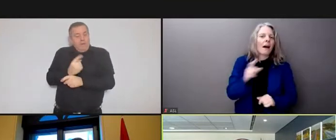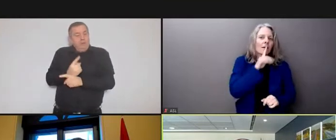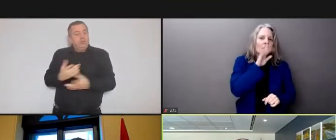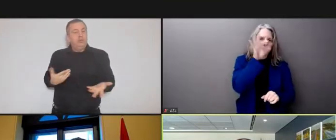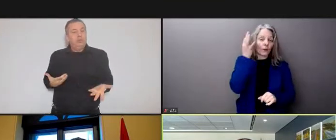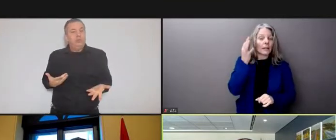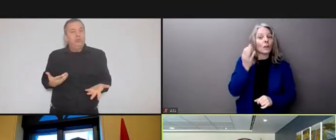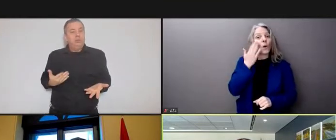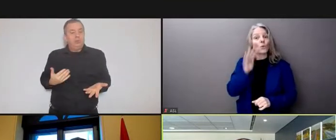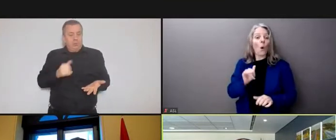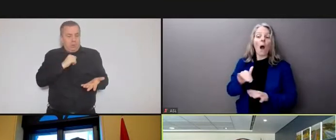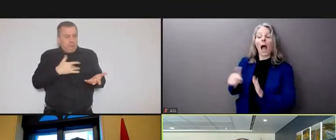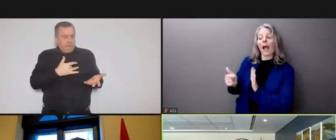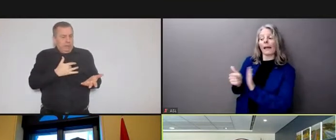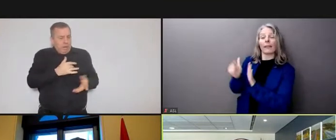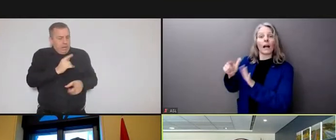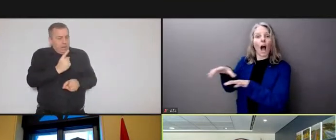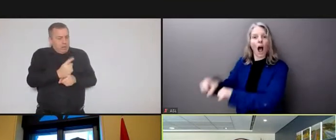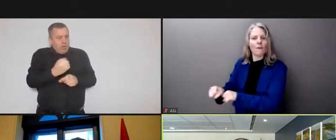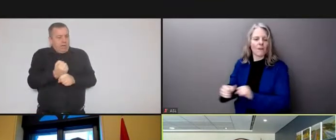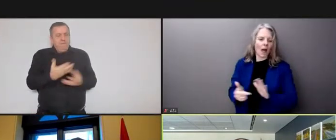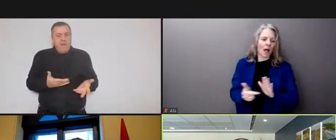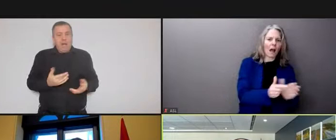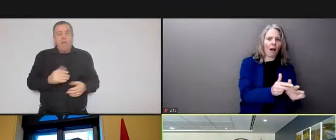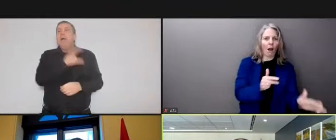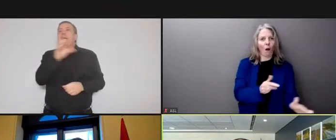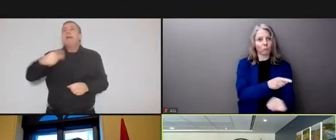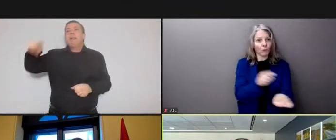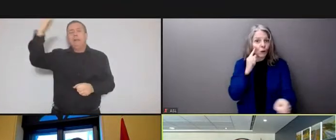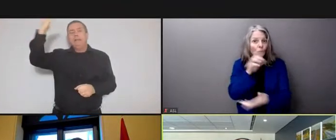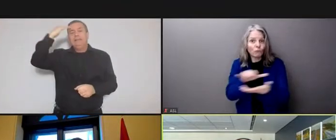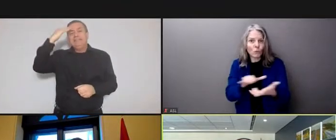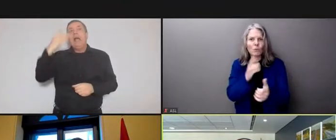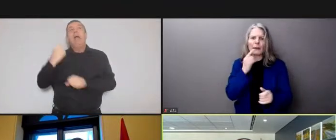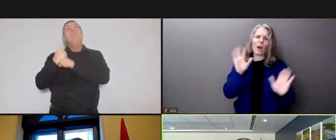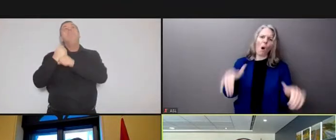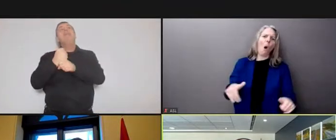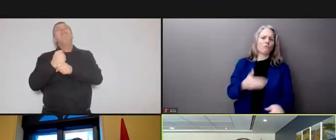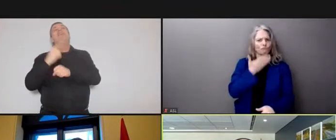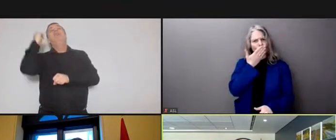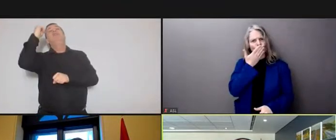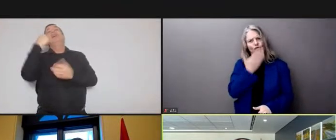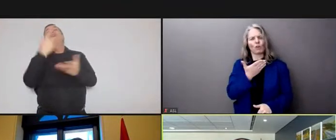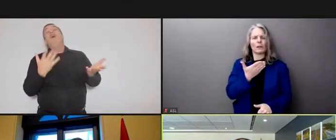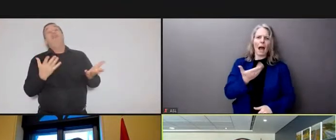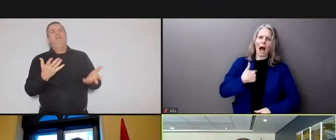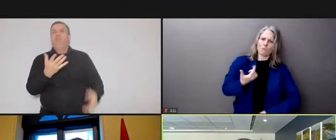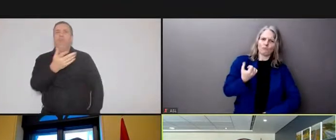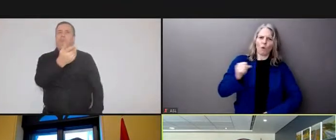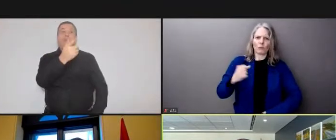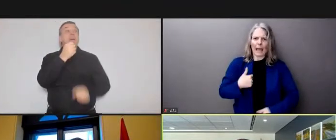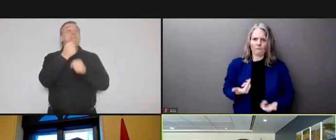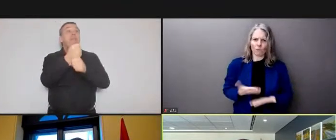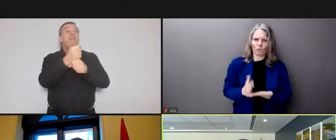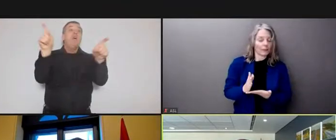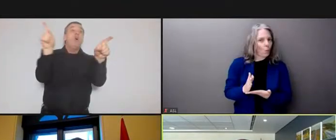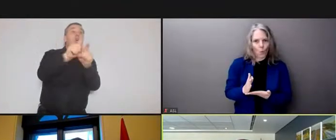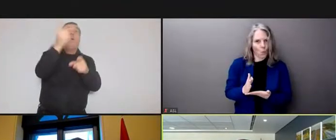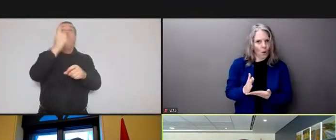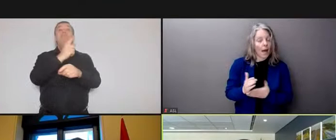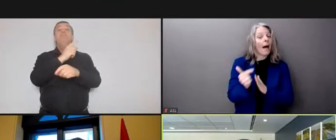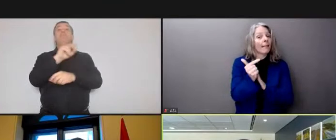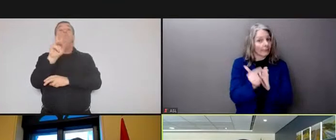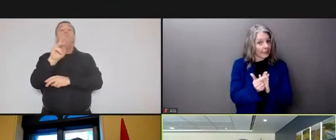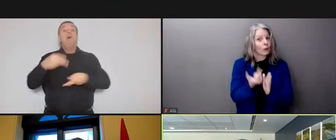légitimes les canadiennes savent à quoi ressemblent les manifestations ça ne ressemble pas à ce qui se passe sur la rue wellington